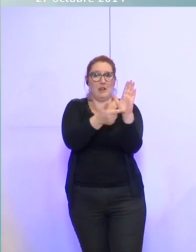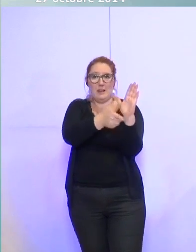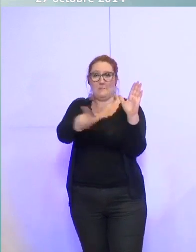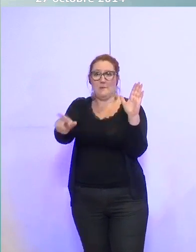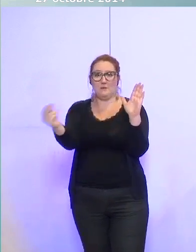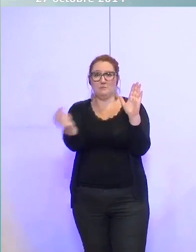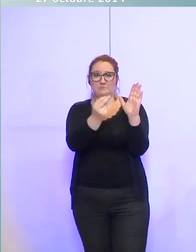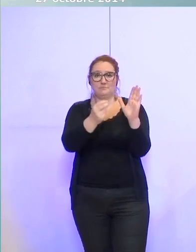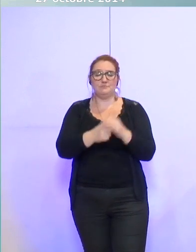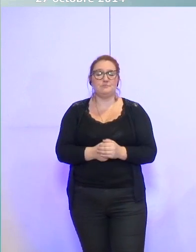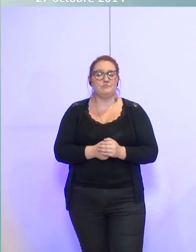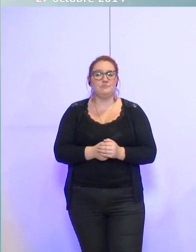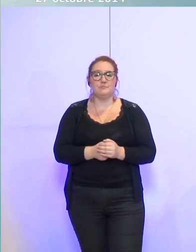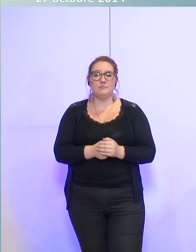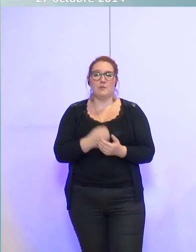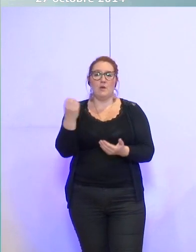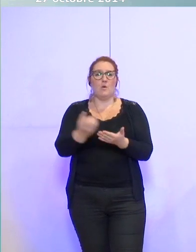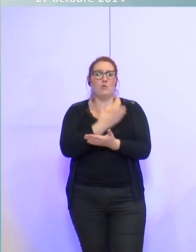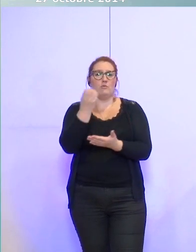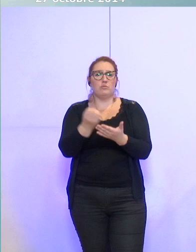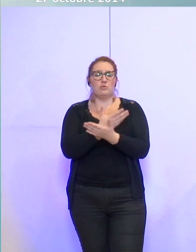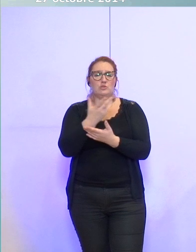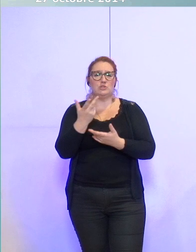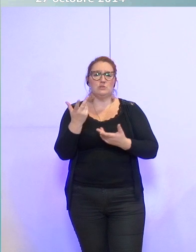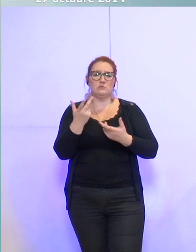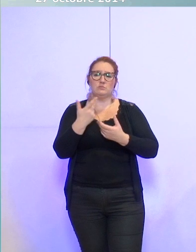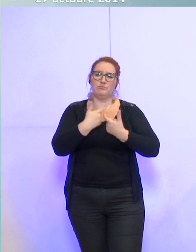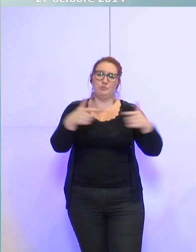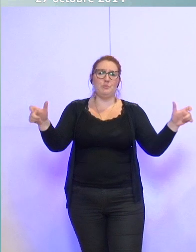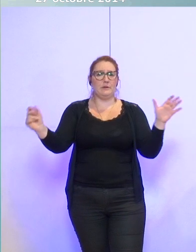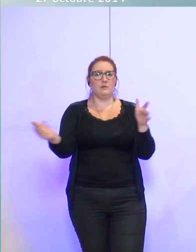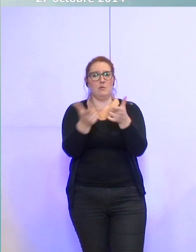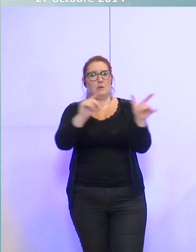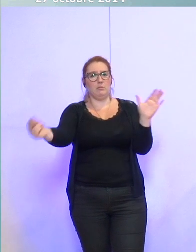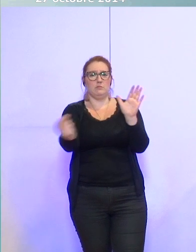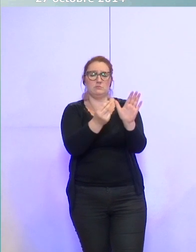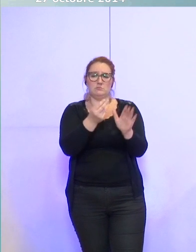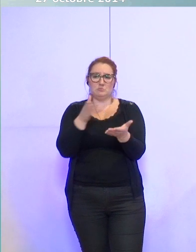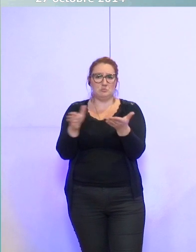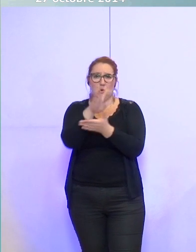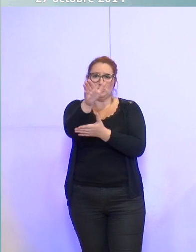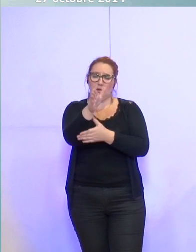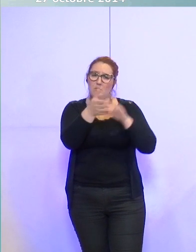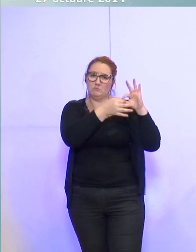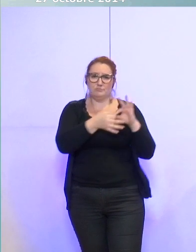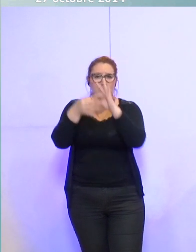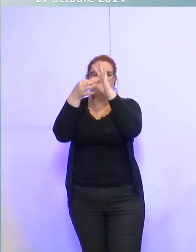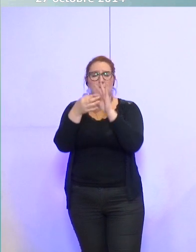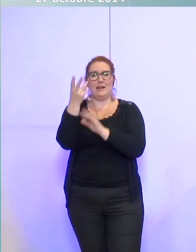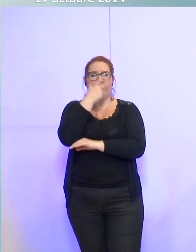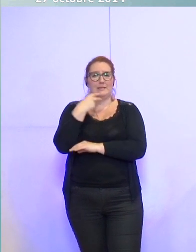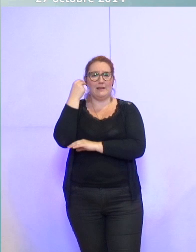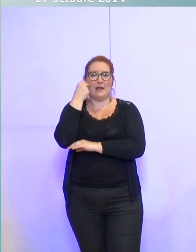Donc, le projet d'ouverture des données publiques a des racines extrêmement fortes historiquement, puisqu'il se réfère à la Déclaration des droits de l'homme et du citoyen